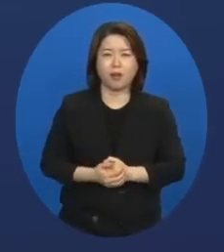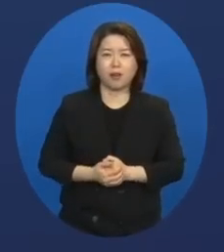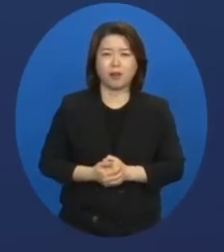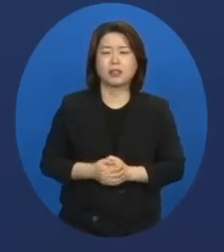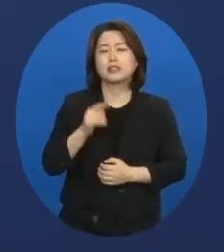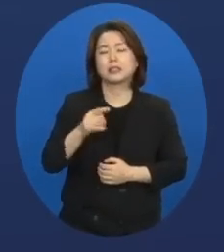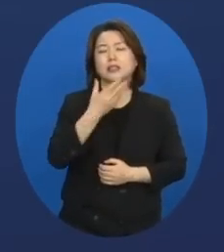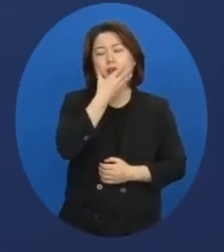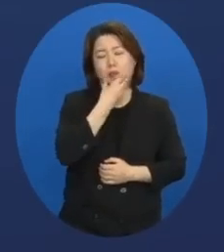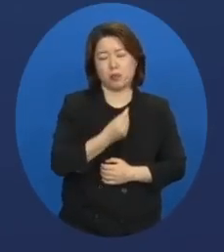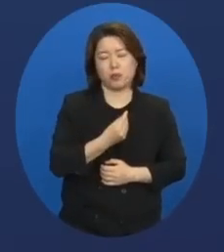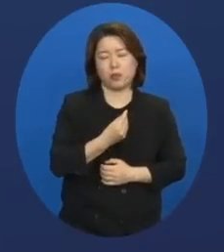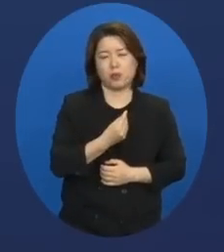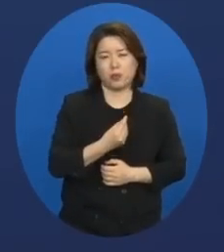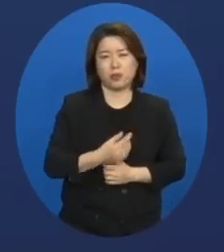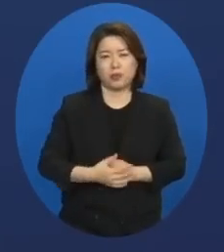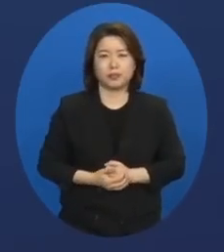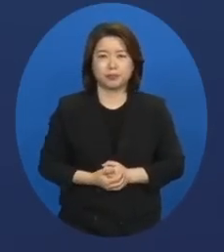그게 복인 것입니다.